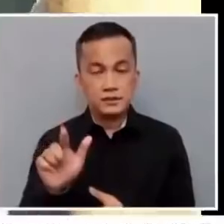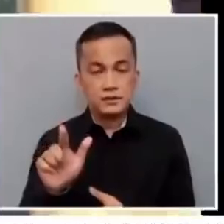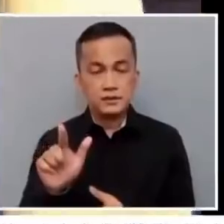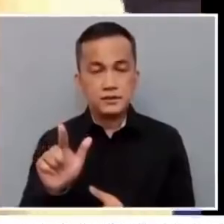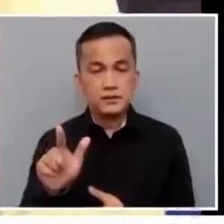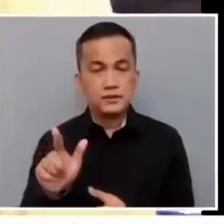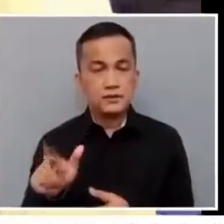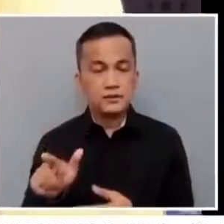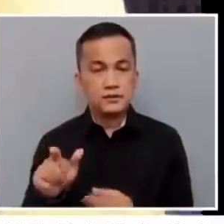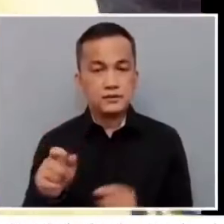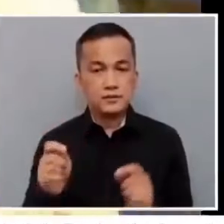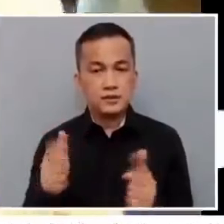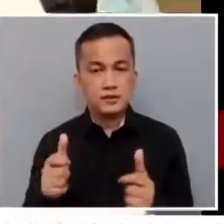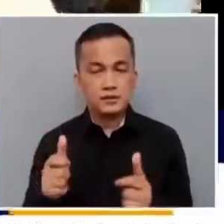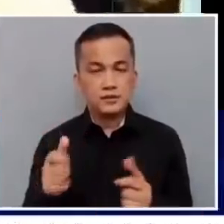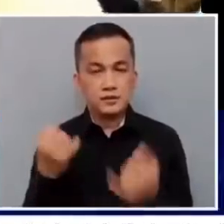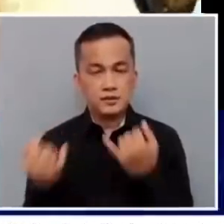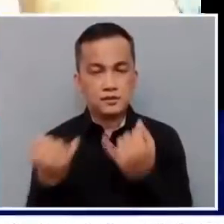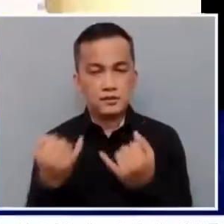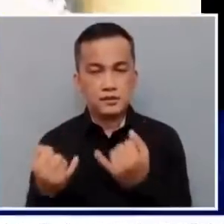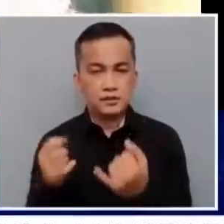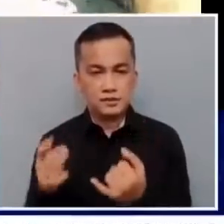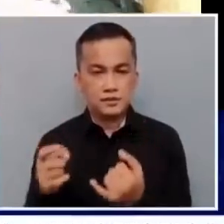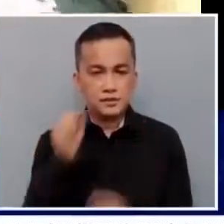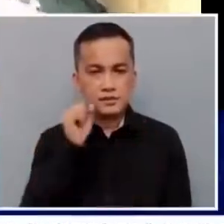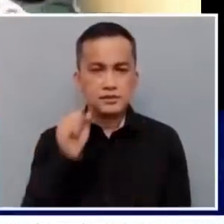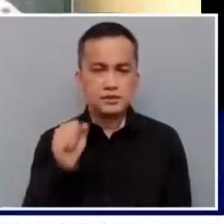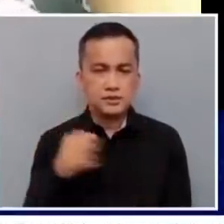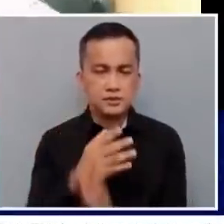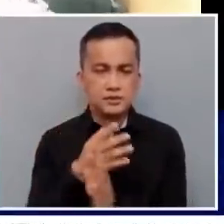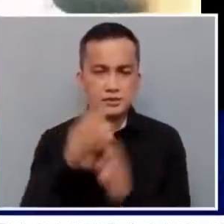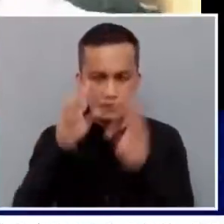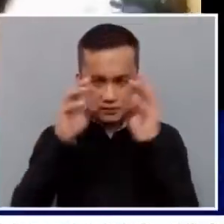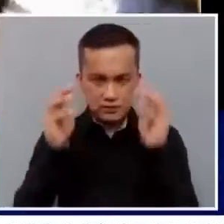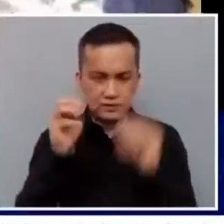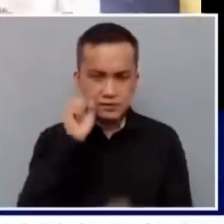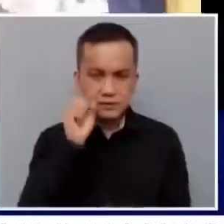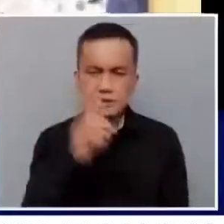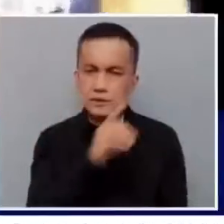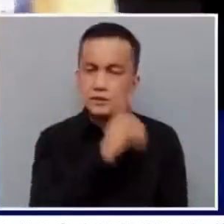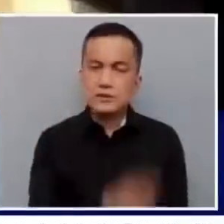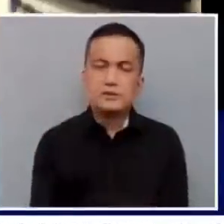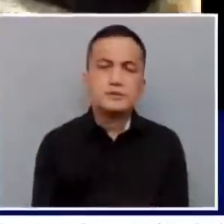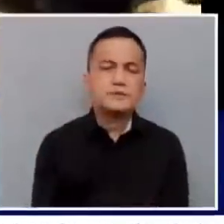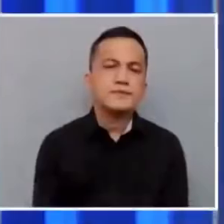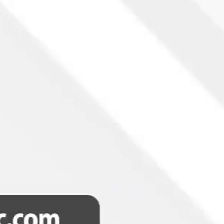lalo na kung biglang nagpapa-interview na si Davao City Mayor Sara Duterte.